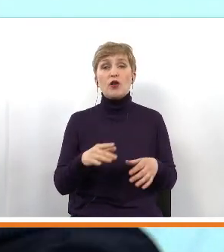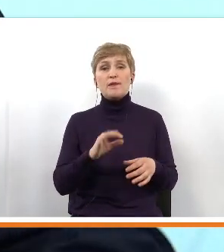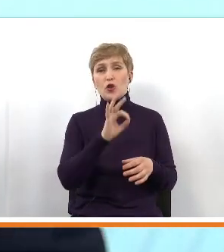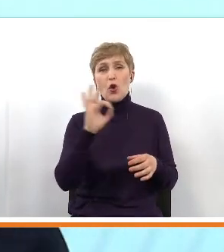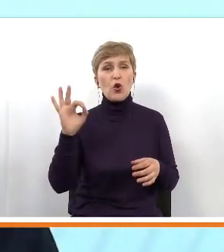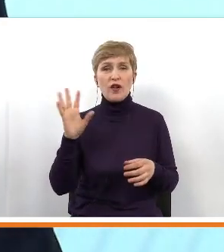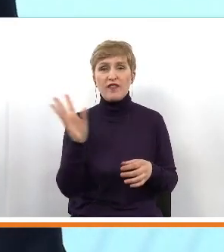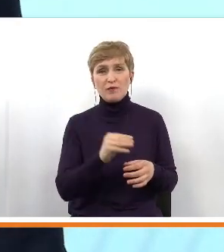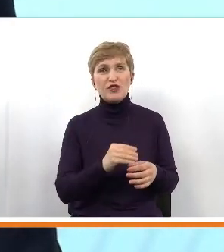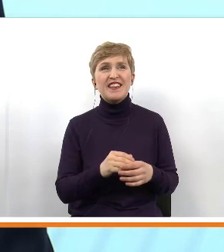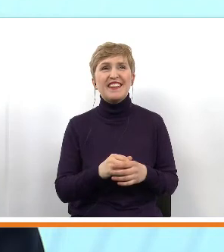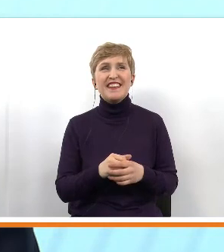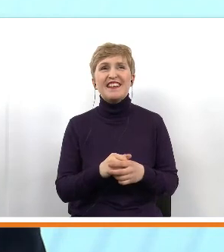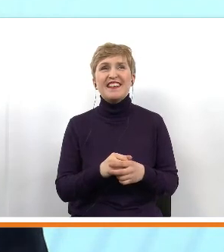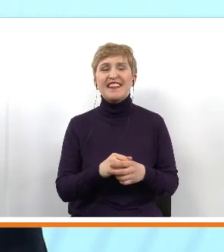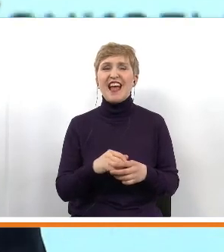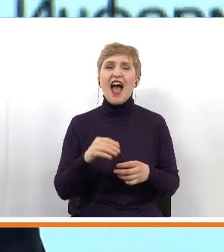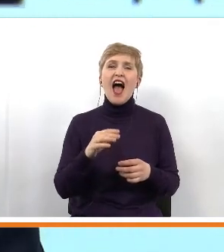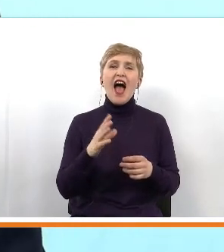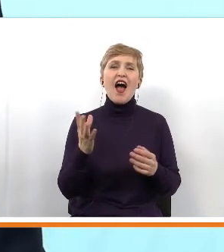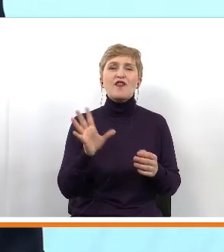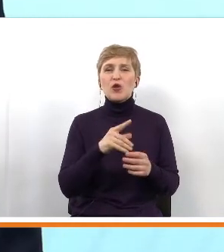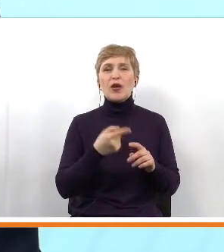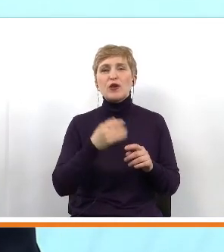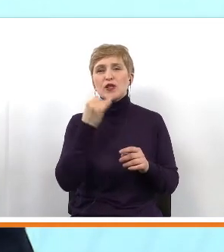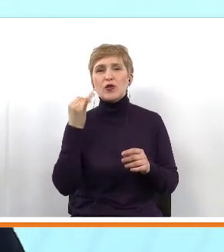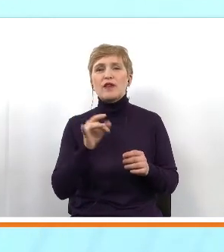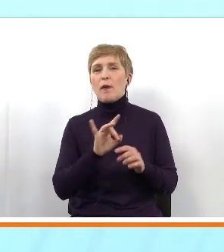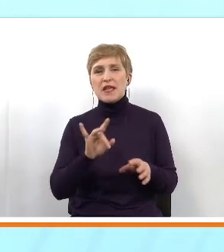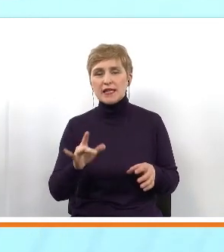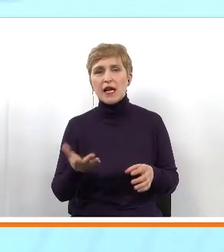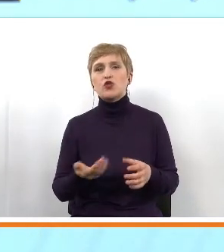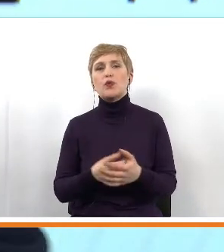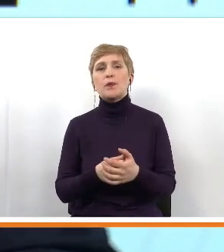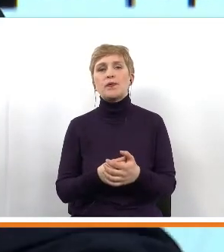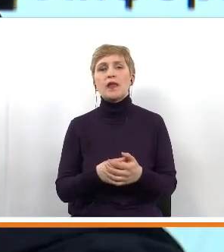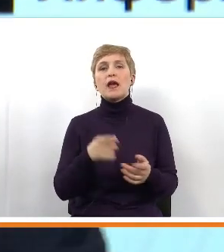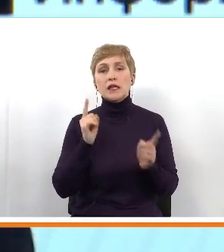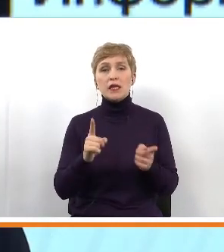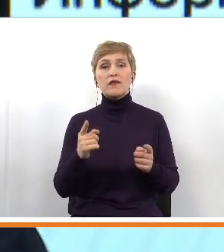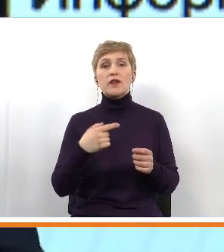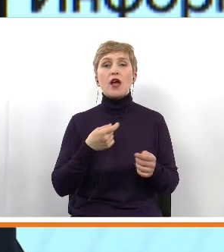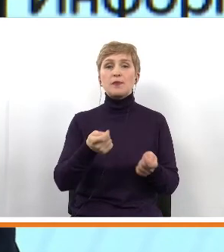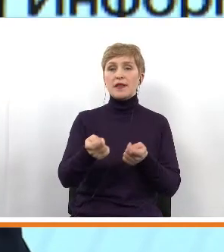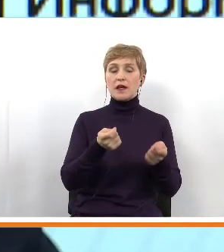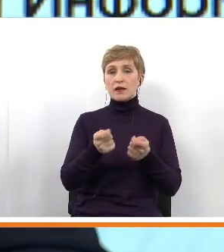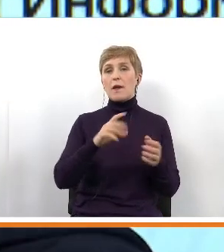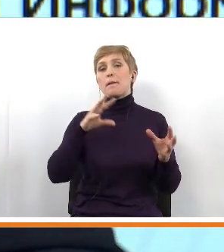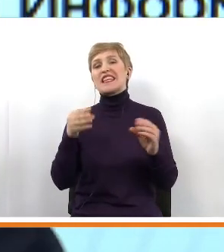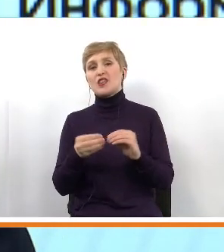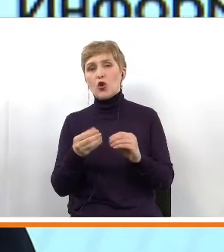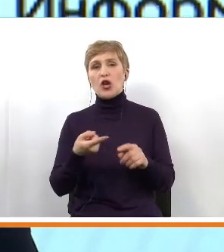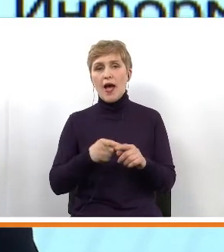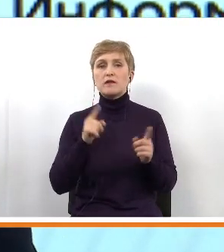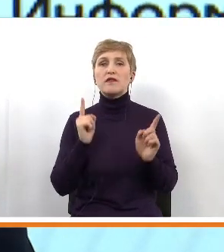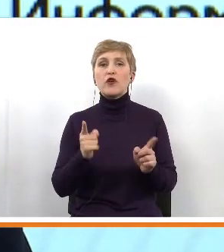вообще, всю эту историю вам не расскажу. Я считаю, что вот действительно то, что наш модератор сейчас подытожила, это действительно